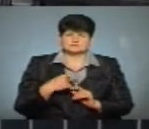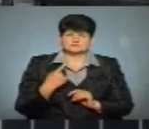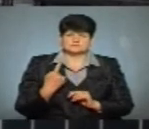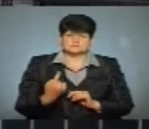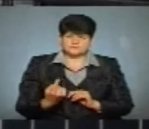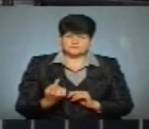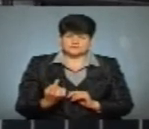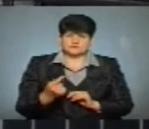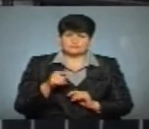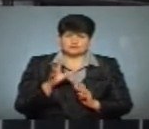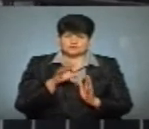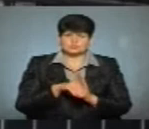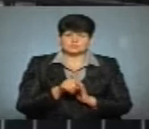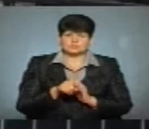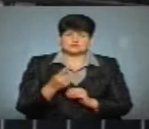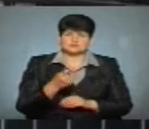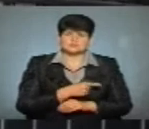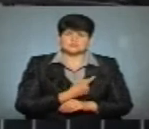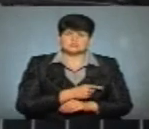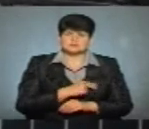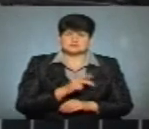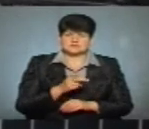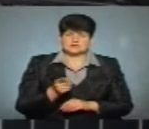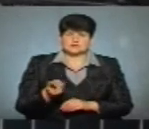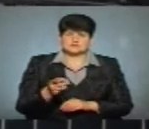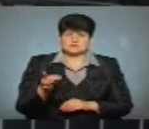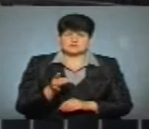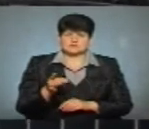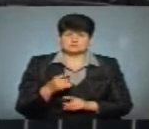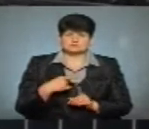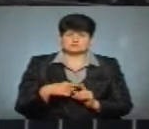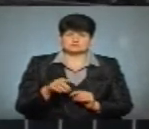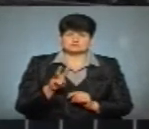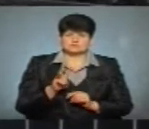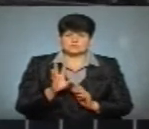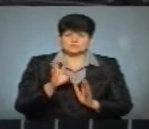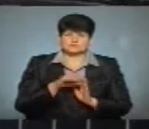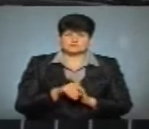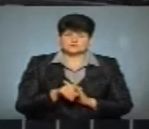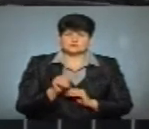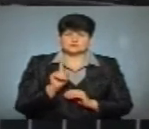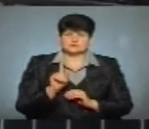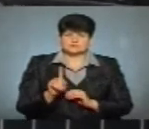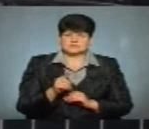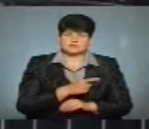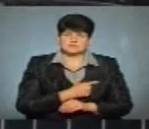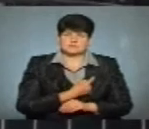тому числі 1 медичний працівник, Тернопільський район 3, в тому числі 1